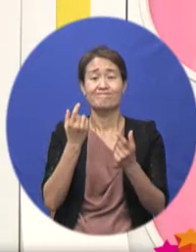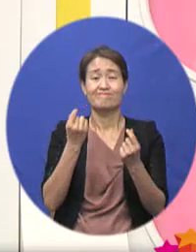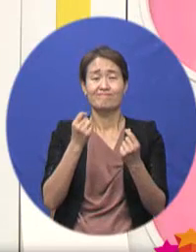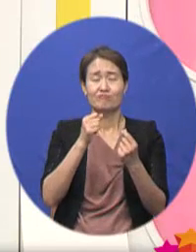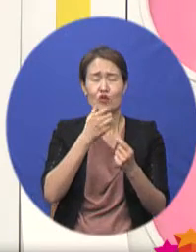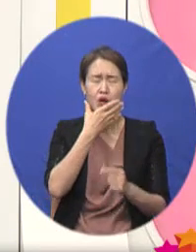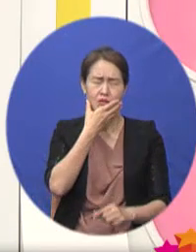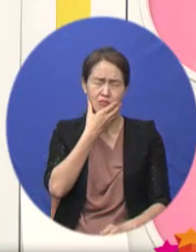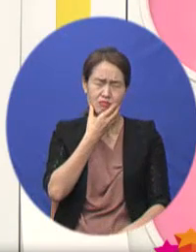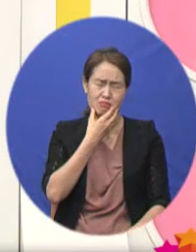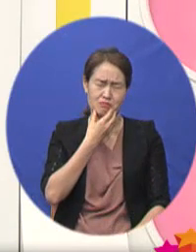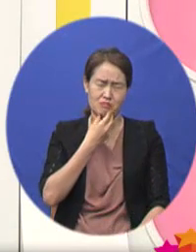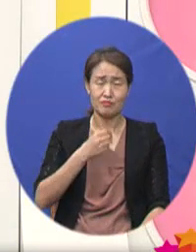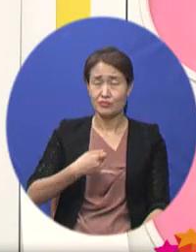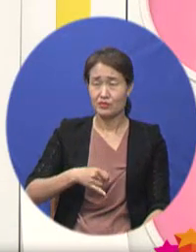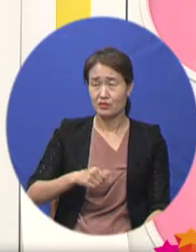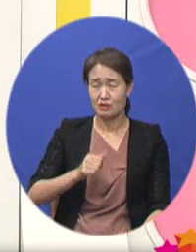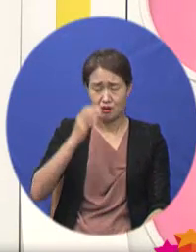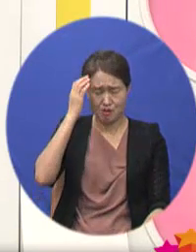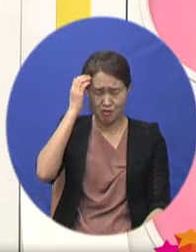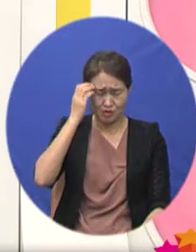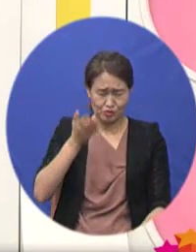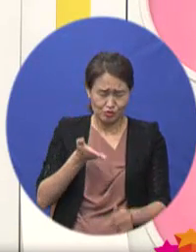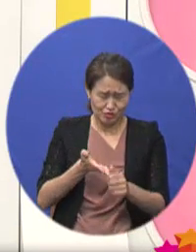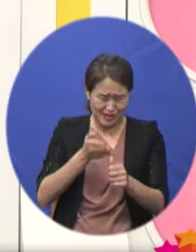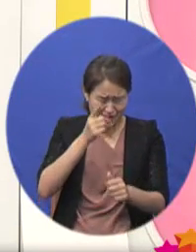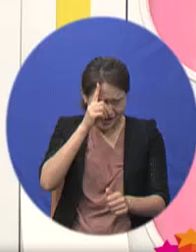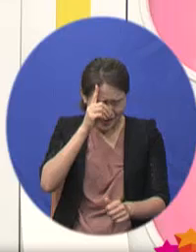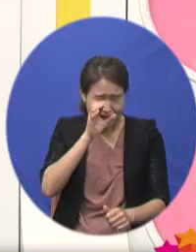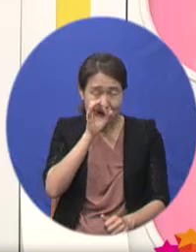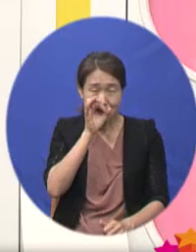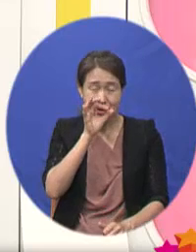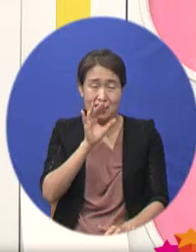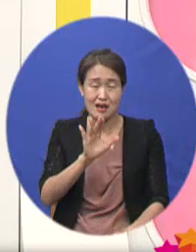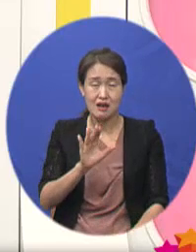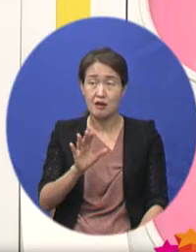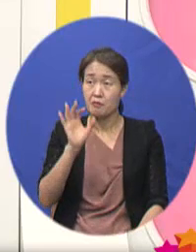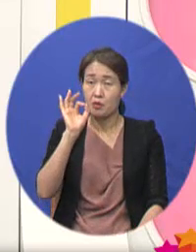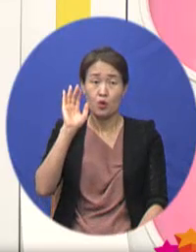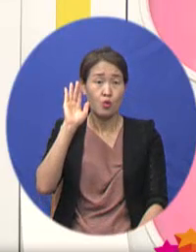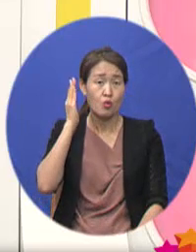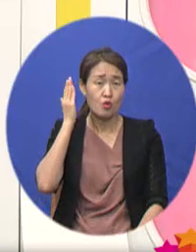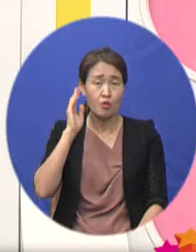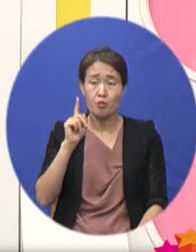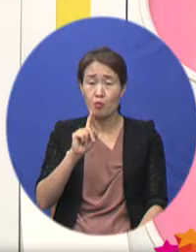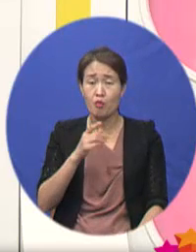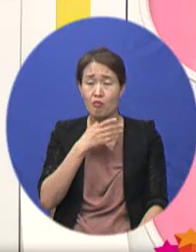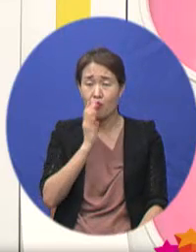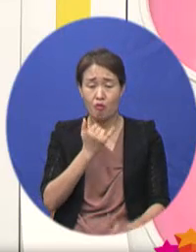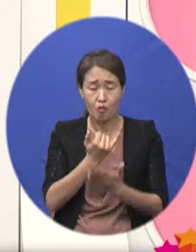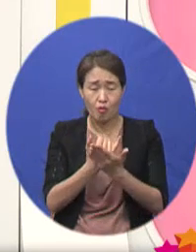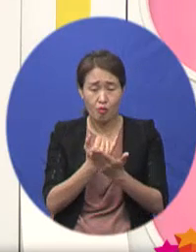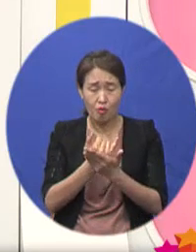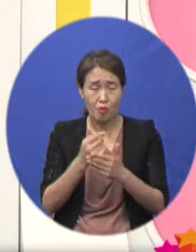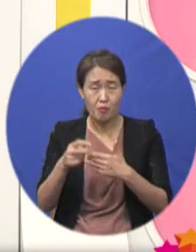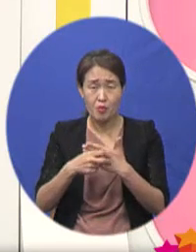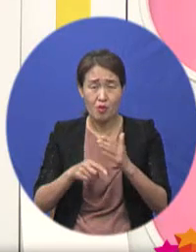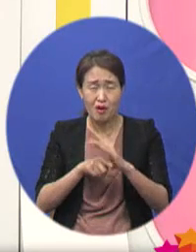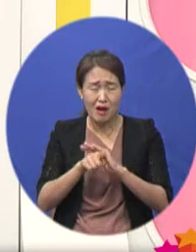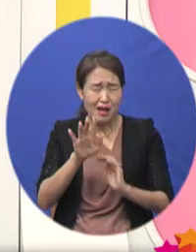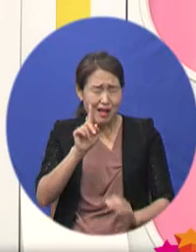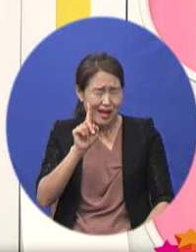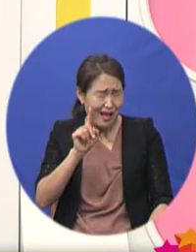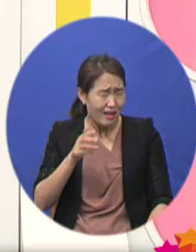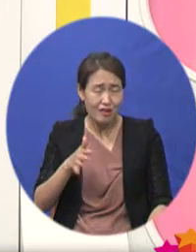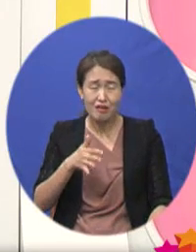예. 그 복이랍니다. 고생 하나도 안 시키고. 예, 그거의 복이랍니다. 예, 요새 뭐 흔한 말로 요양병원에 한번 안 가시고 기저귀 예. 한번 참